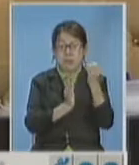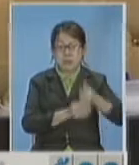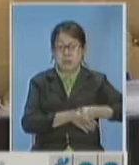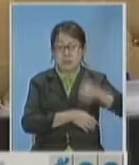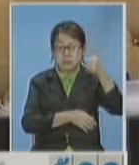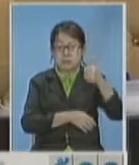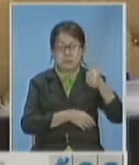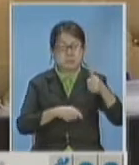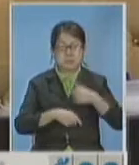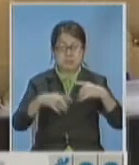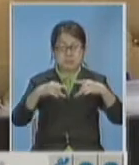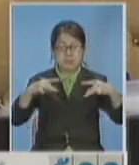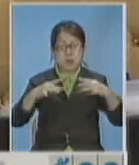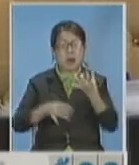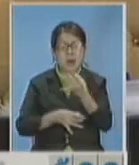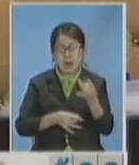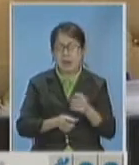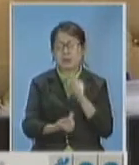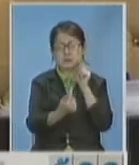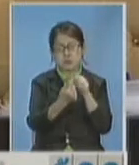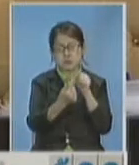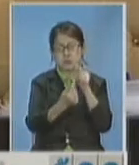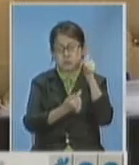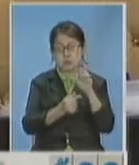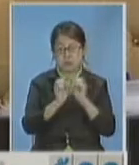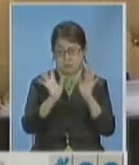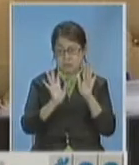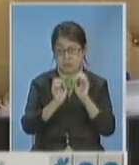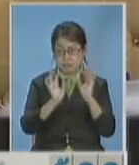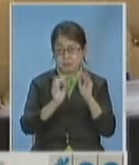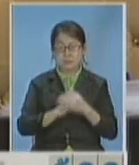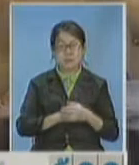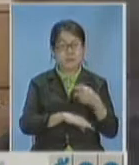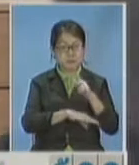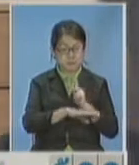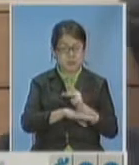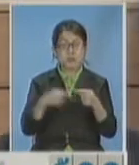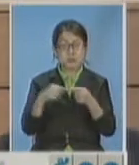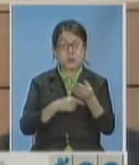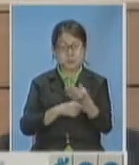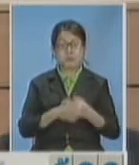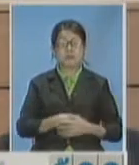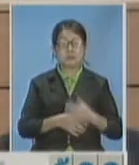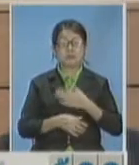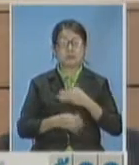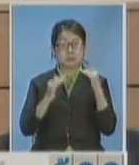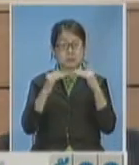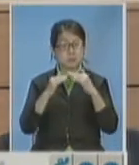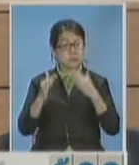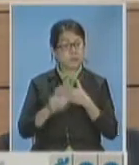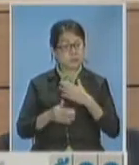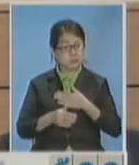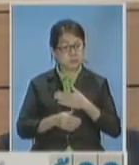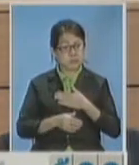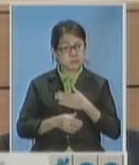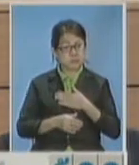านก็ชี้ประเด็นตามนั้นนะฮะท่านนั้นเองครับชัดเจนนะ ท่านประธานครับ เชิญต่อเลยครับ และผมก็มีสิทธิ์ที่จะอภิปรายในฐ